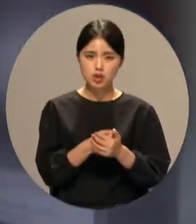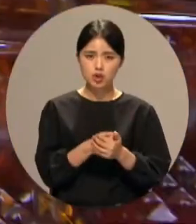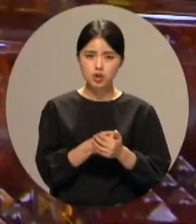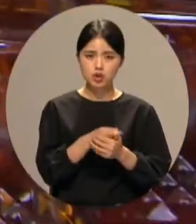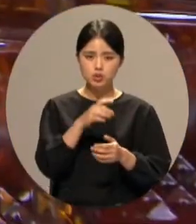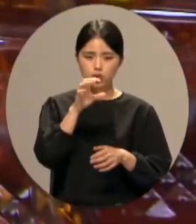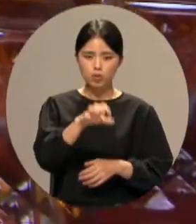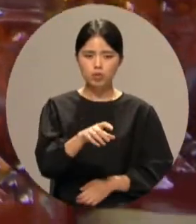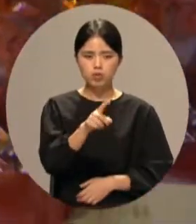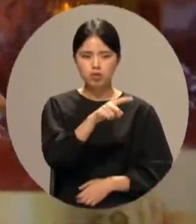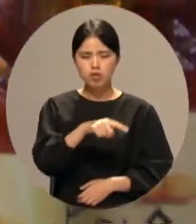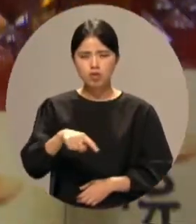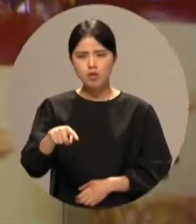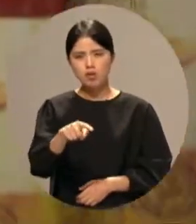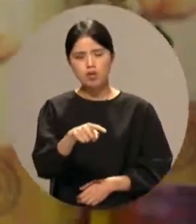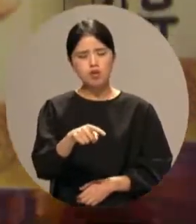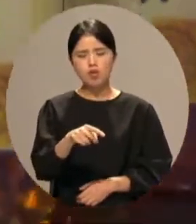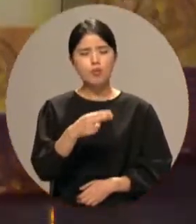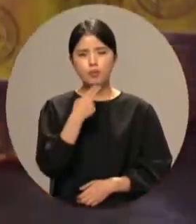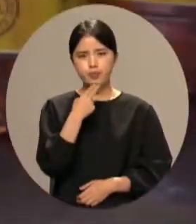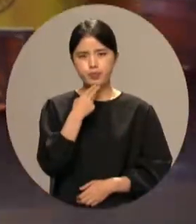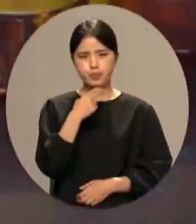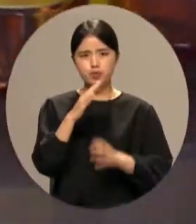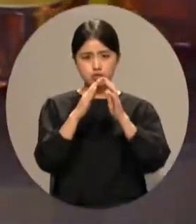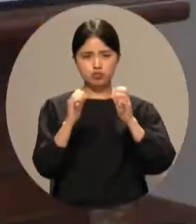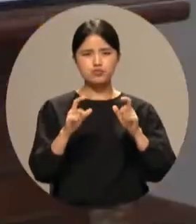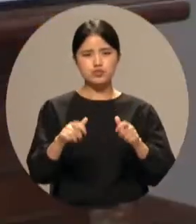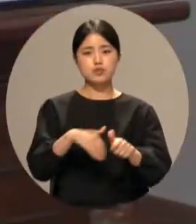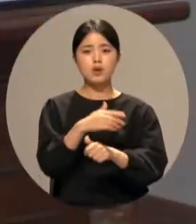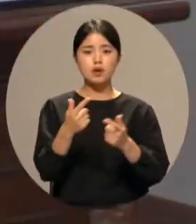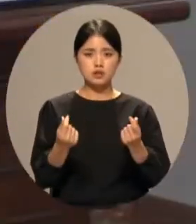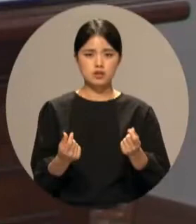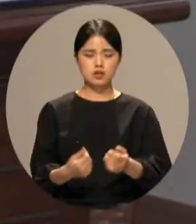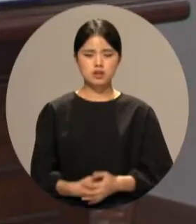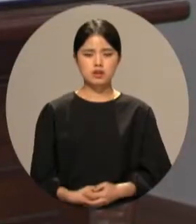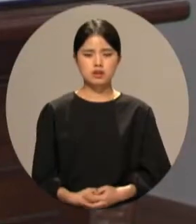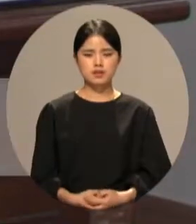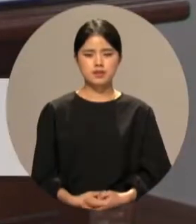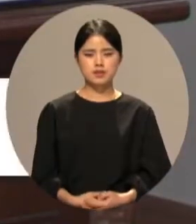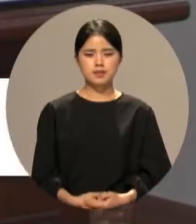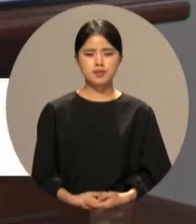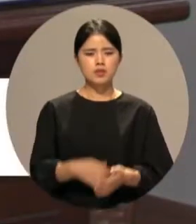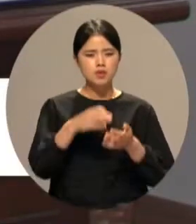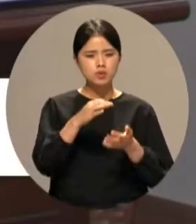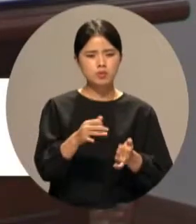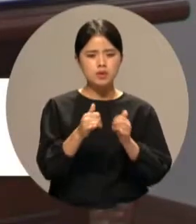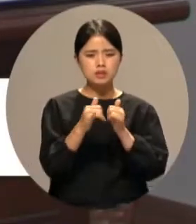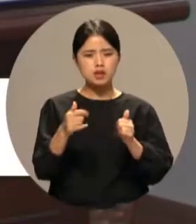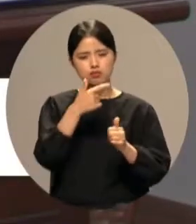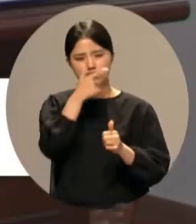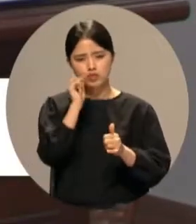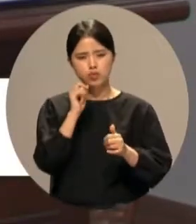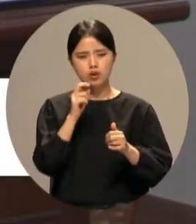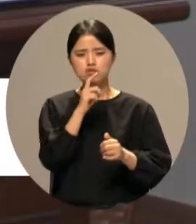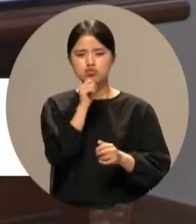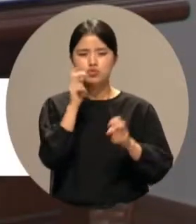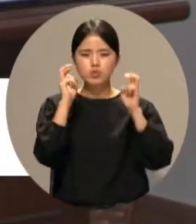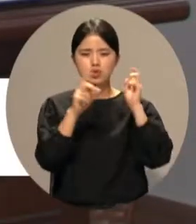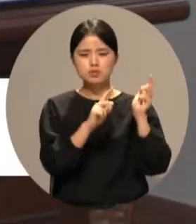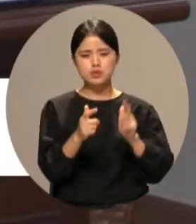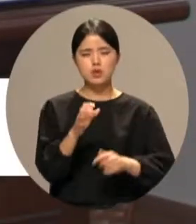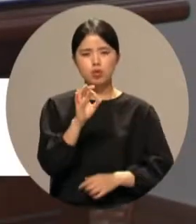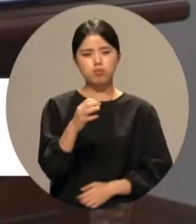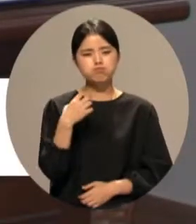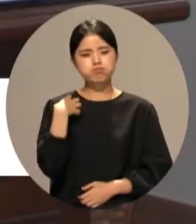곳은 거의 찾아보기 힘든 게 전라북도의 현실입니다. 사실 자금과 인력이 부족한 중소기업들에게는 이게 이제 비용